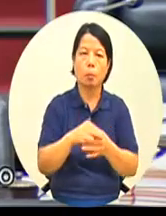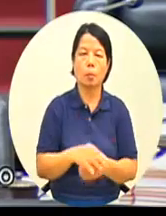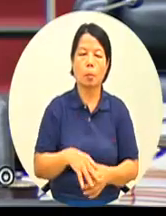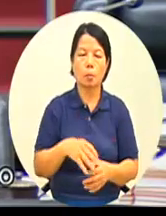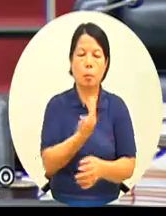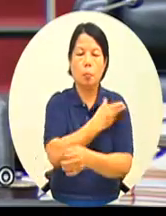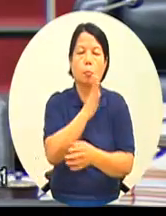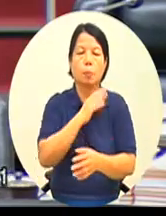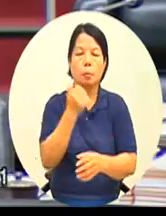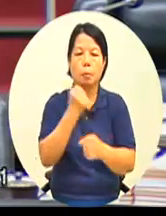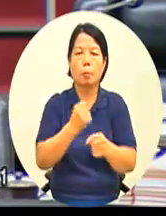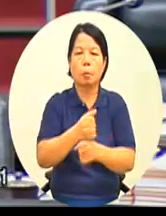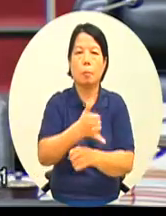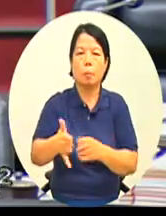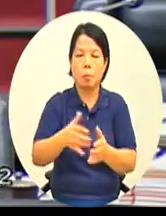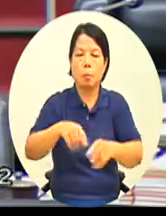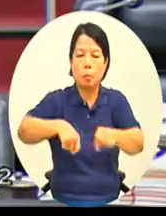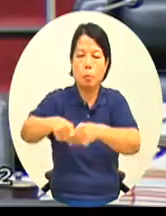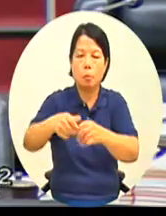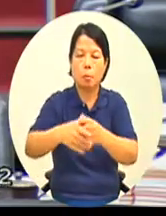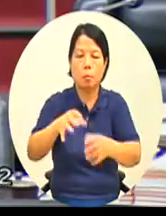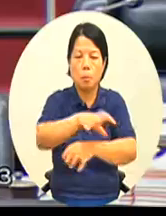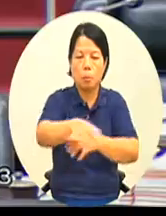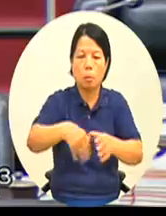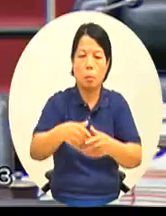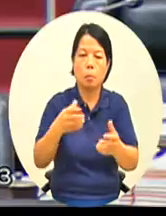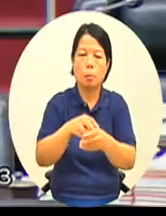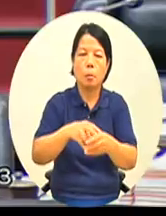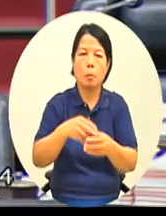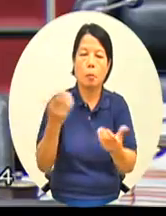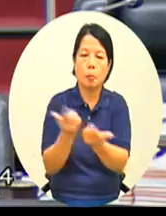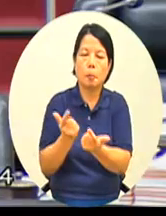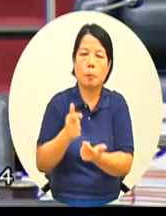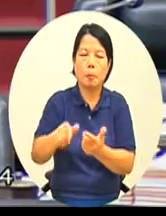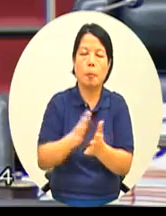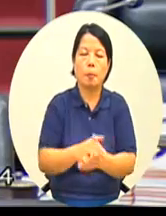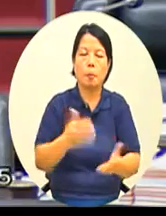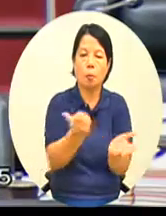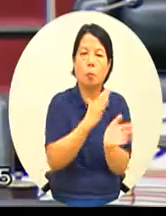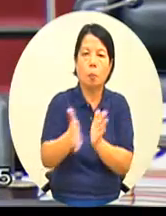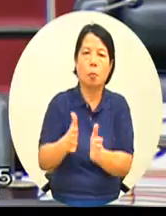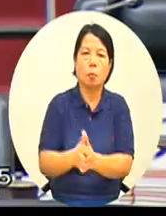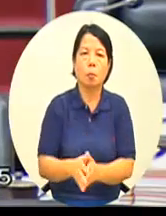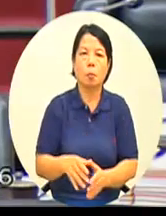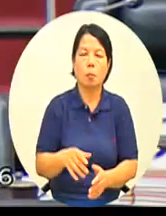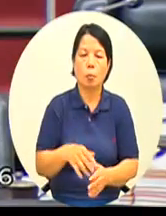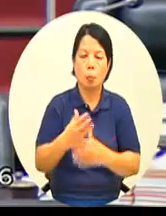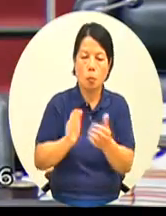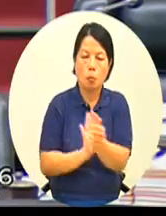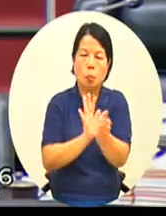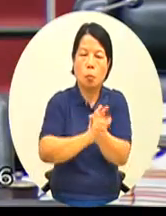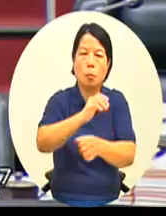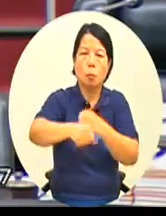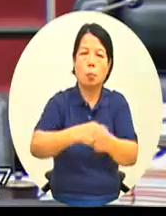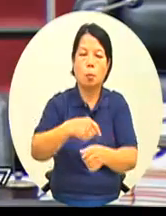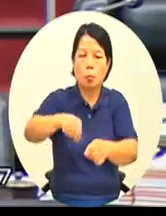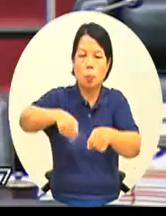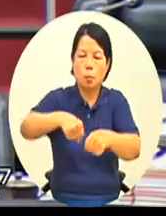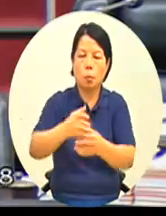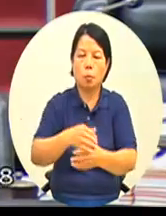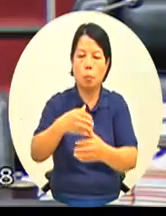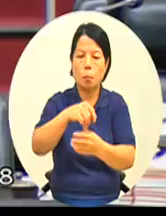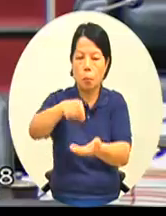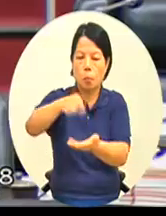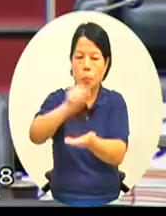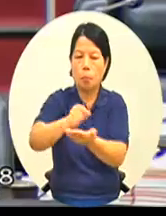是劳力的计划、场地的配置，然后或者是你们预备怎么样去推动的这个计划，可以给我一